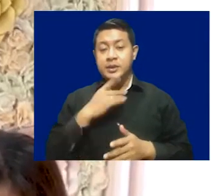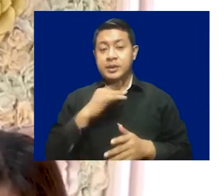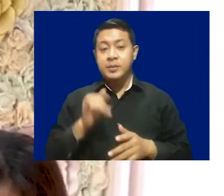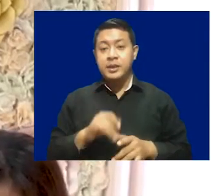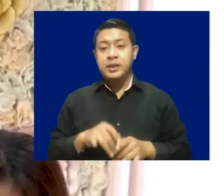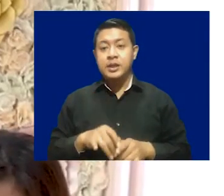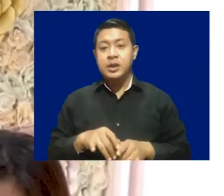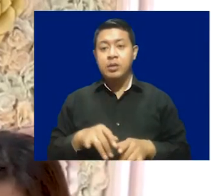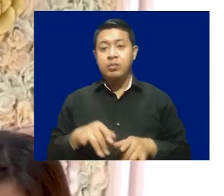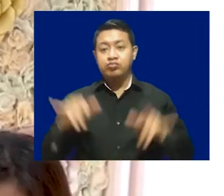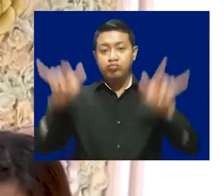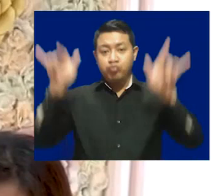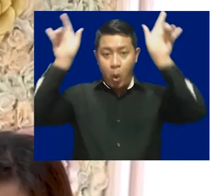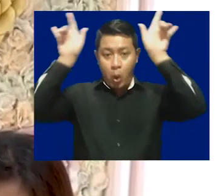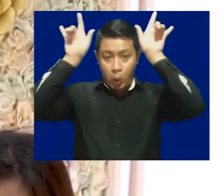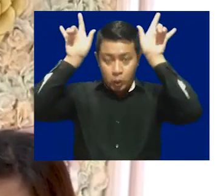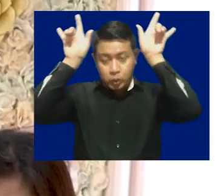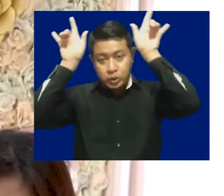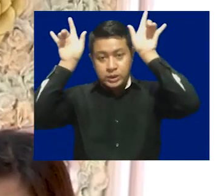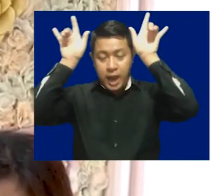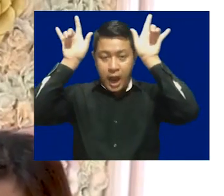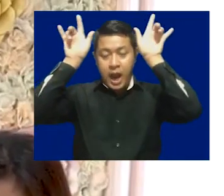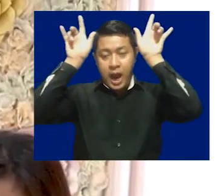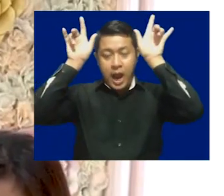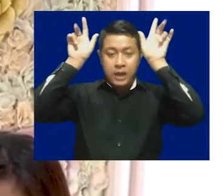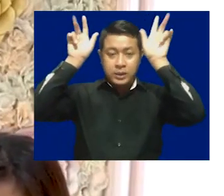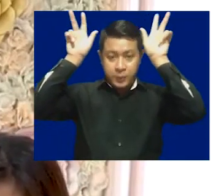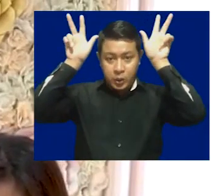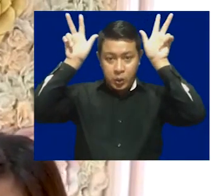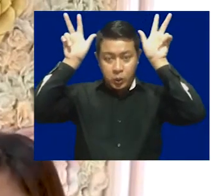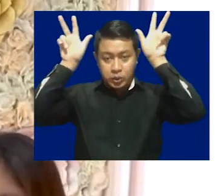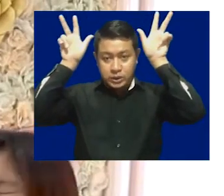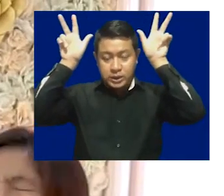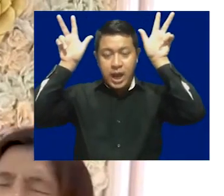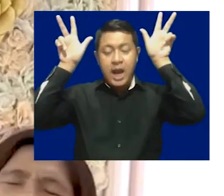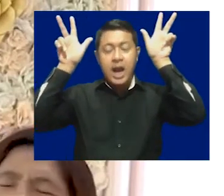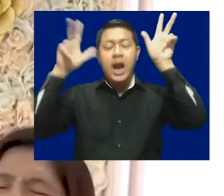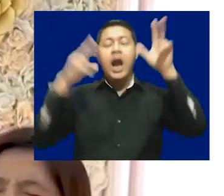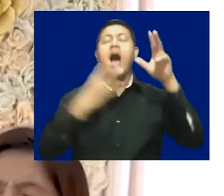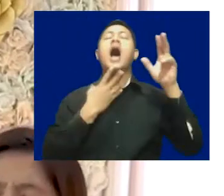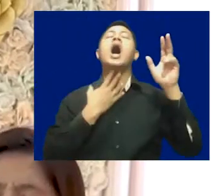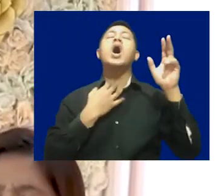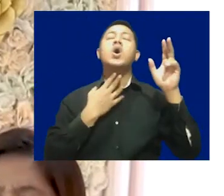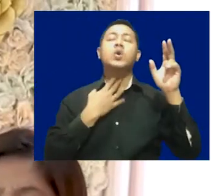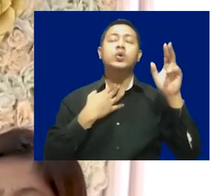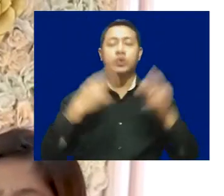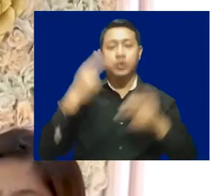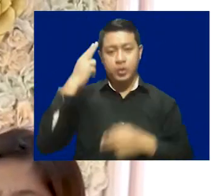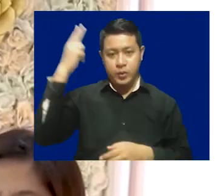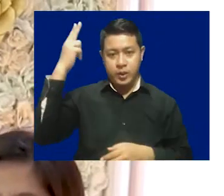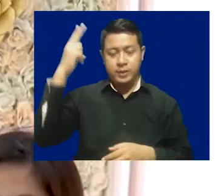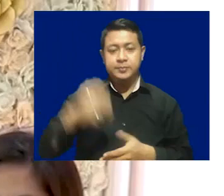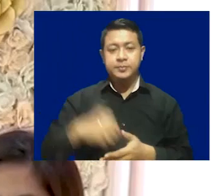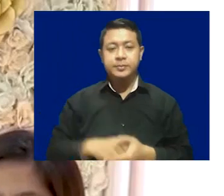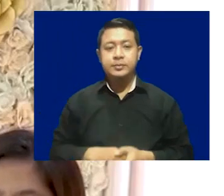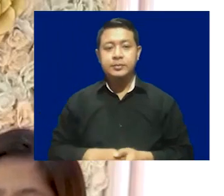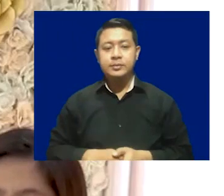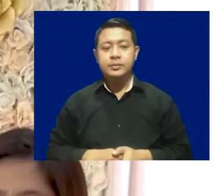sungai. Mari kita nyanyikan bersama-sama lagu ini sebagai ungkapan doa kita.